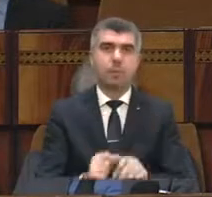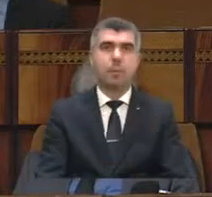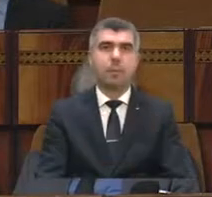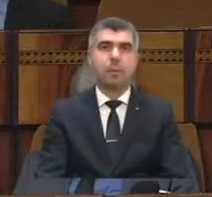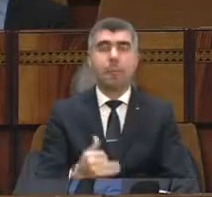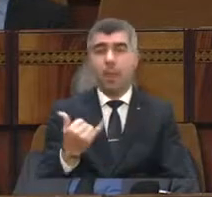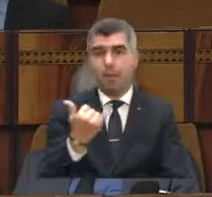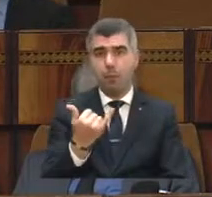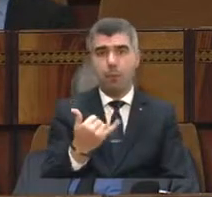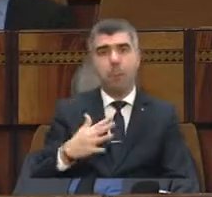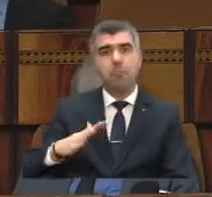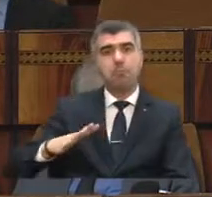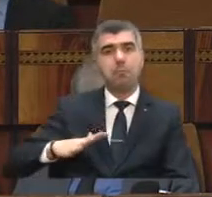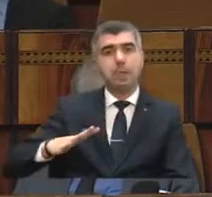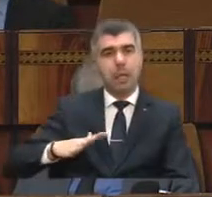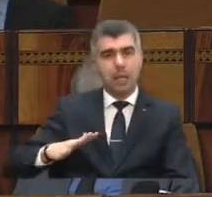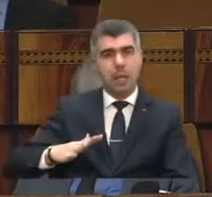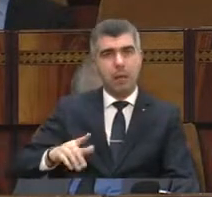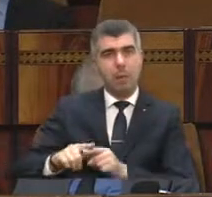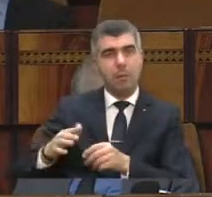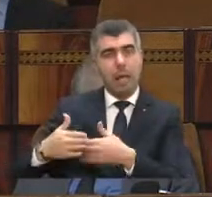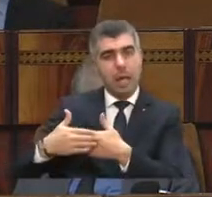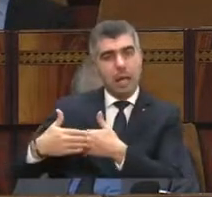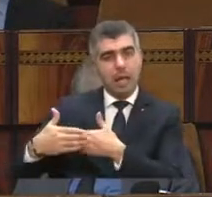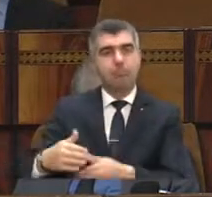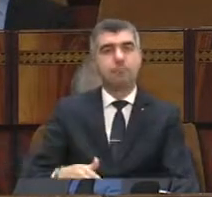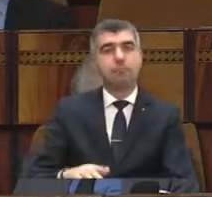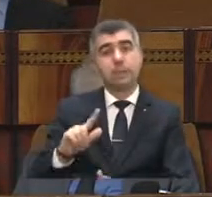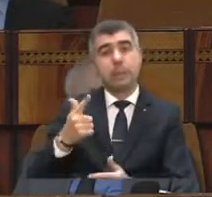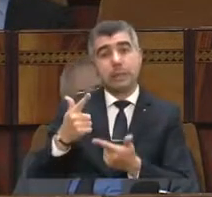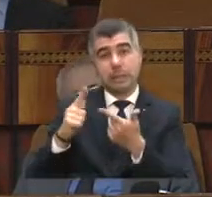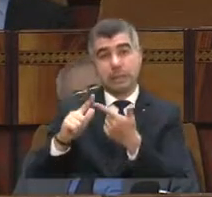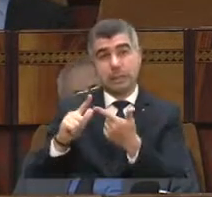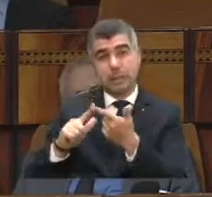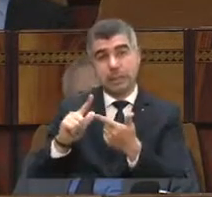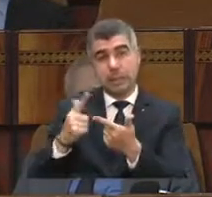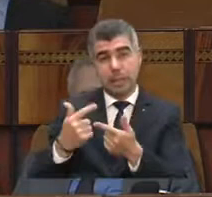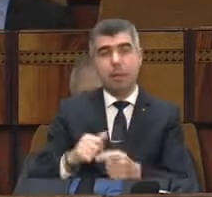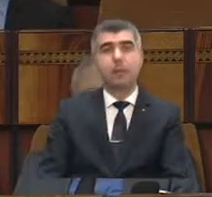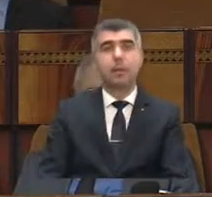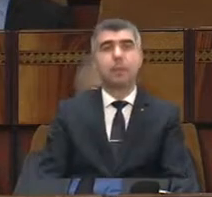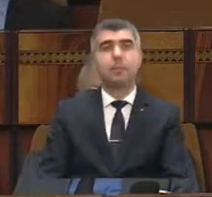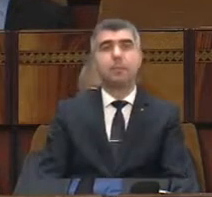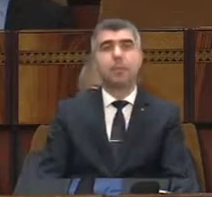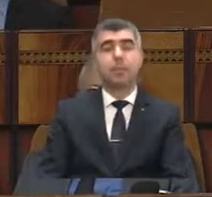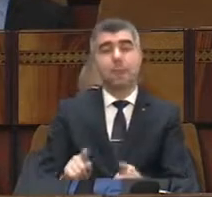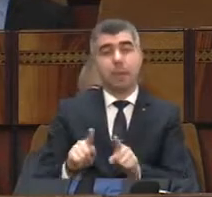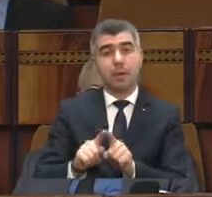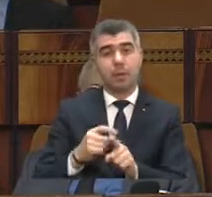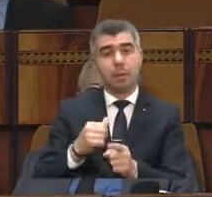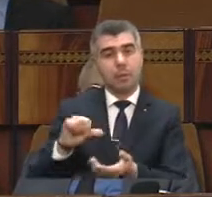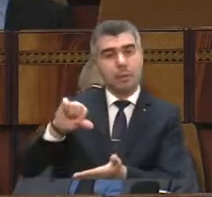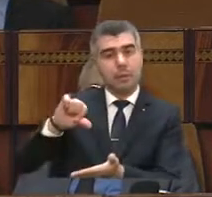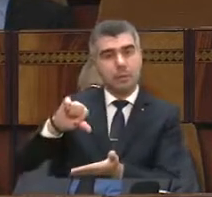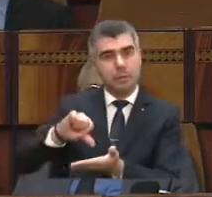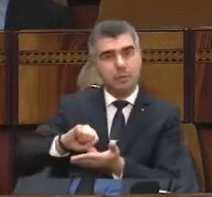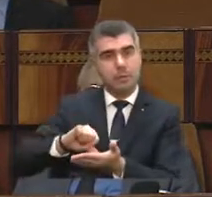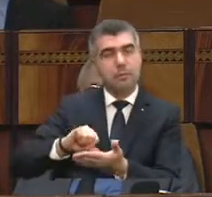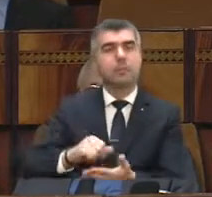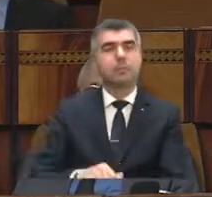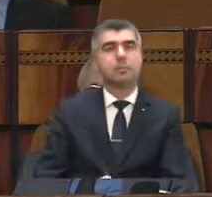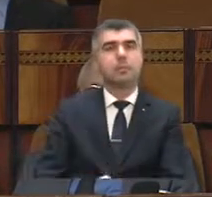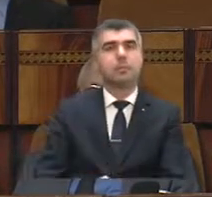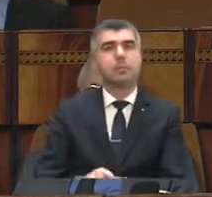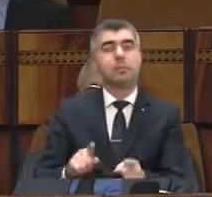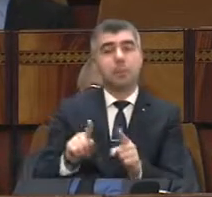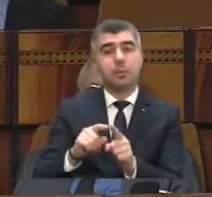اخرى حتى هما كيتعلق بهم الامر. ثانيا، نقطه اخرى على المنطقه تاعنا، الاقليم تاعنا، كنا كننتظروا واحد